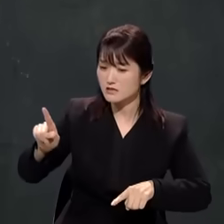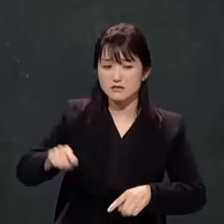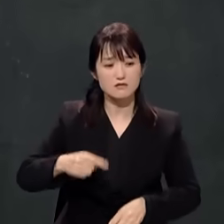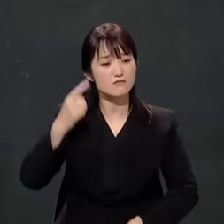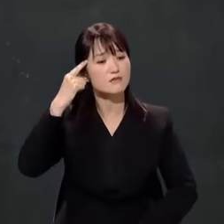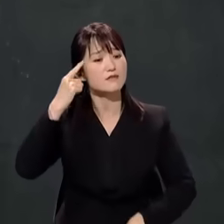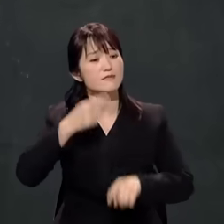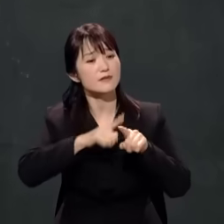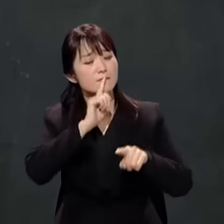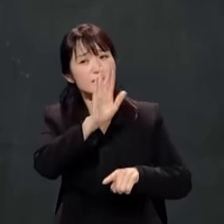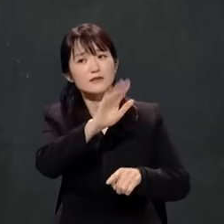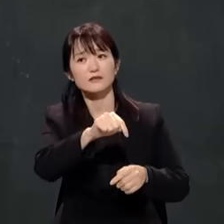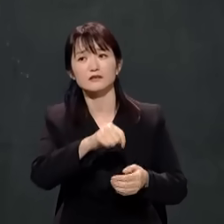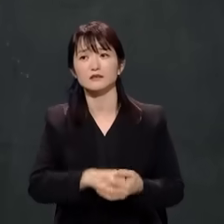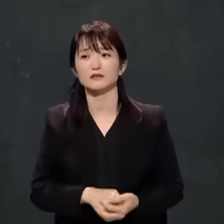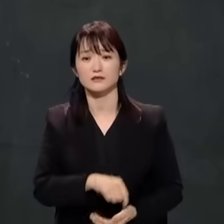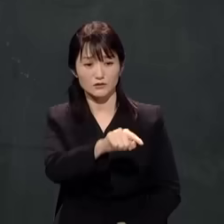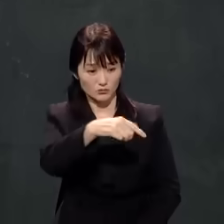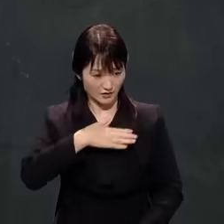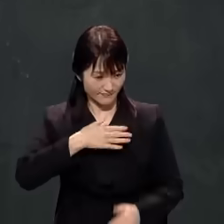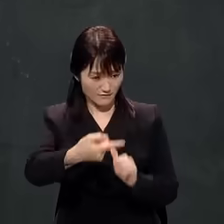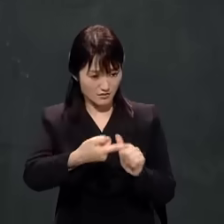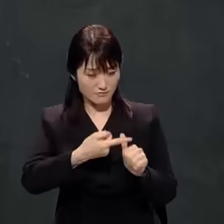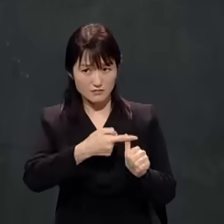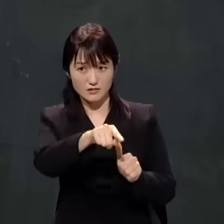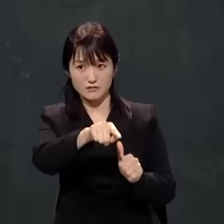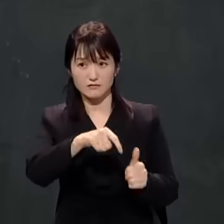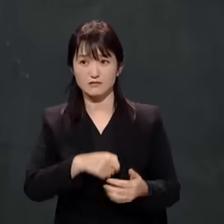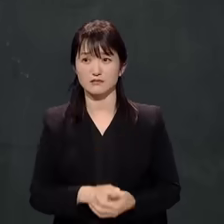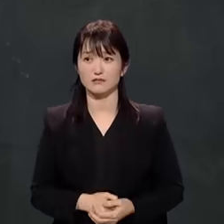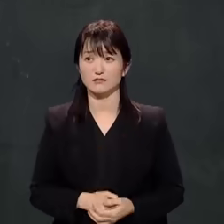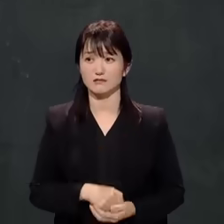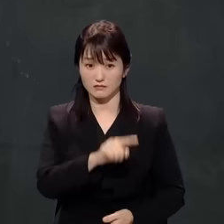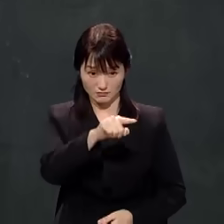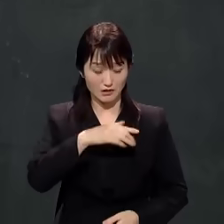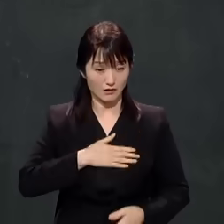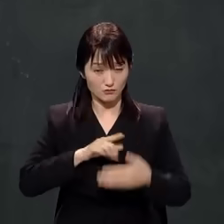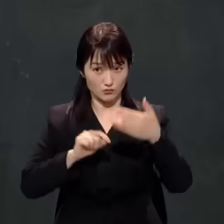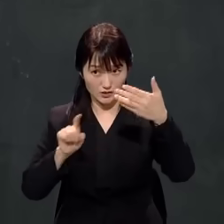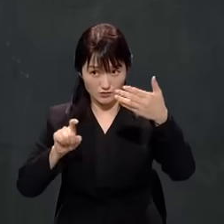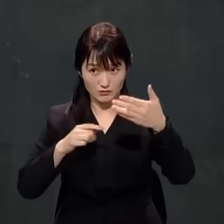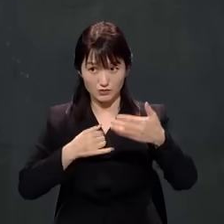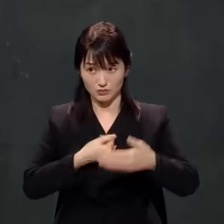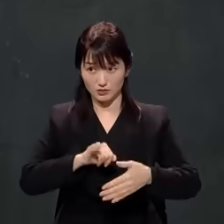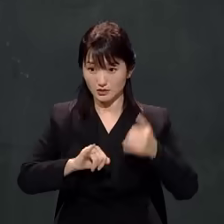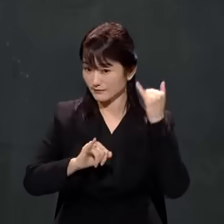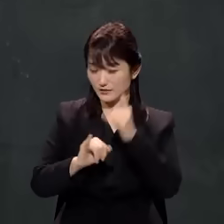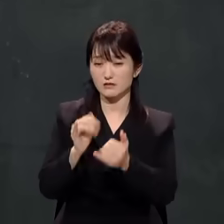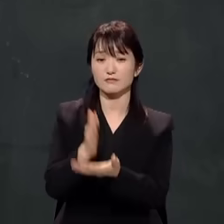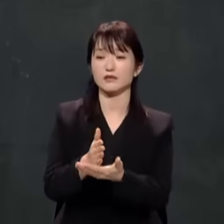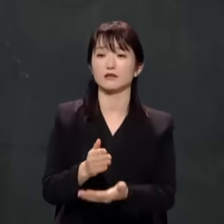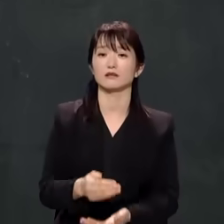되냐? 너는 나한테 욕했잖아. 나도 그렇게 알아. 9월 10일이니까. 우리 딸한테 전화하지 말고.